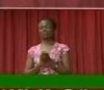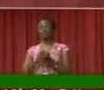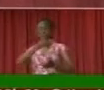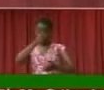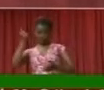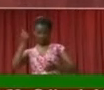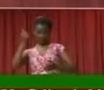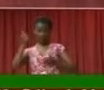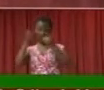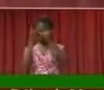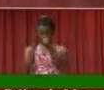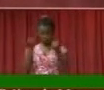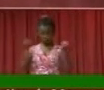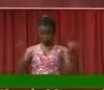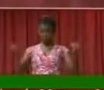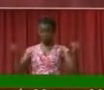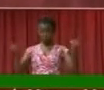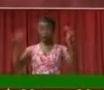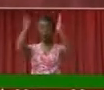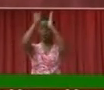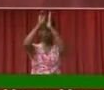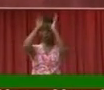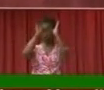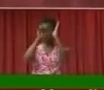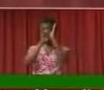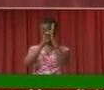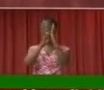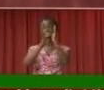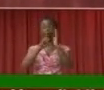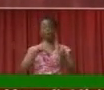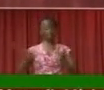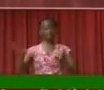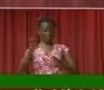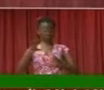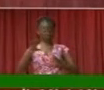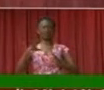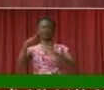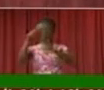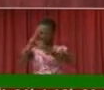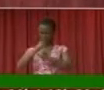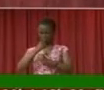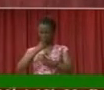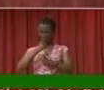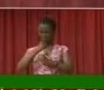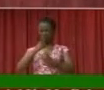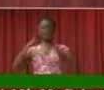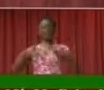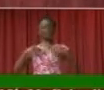parce que les enfants de Corinthe ont eu la grâce de connaître Dieu.